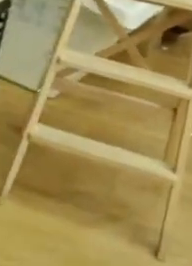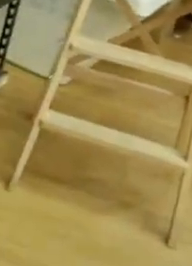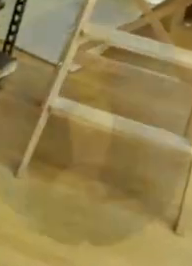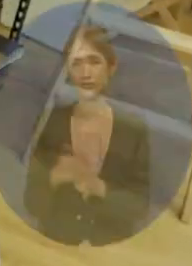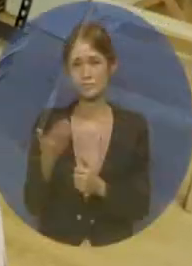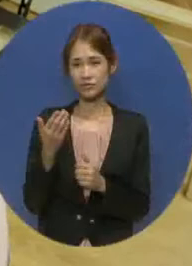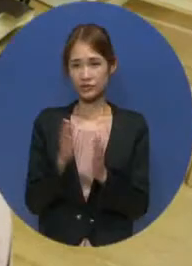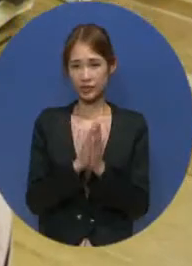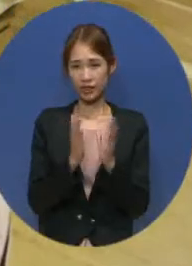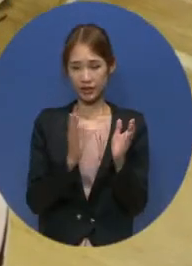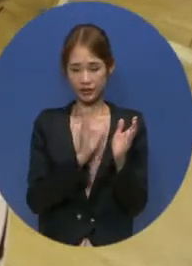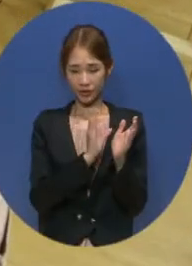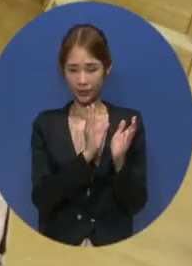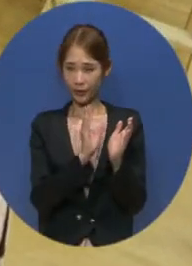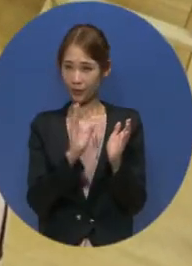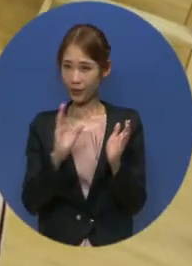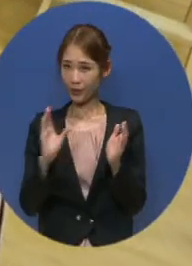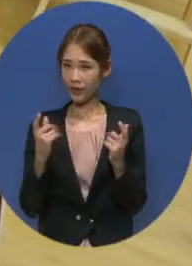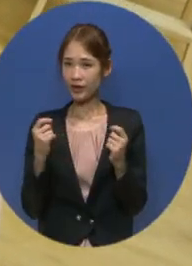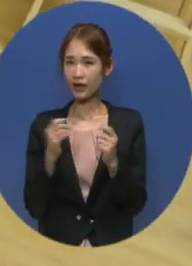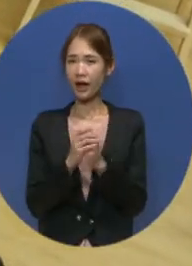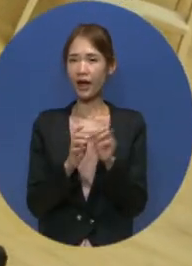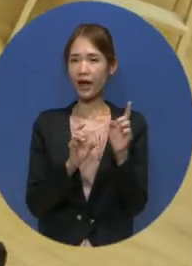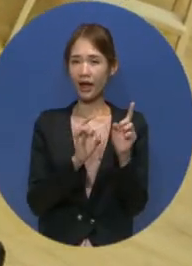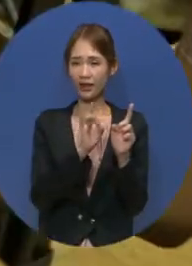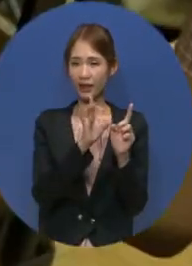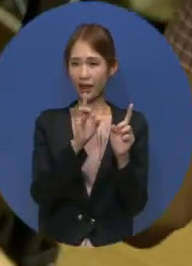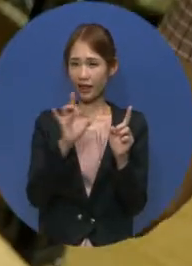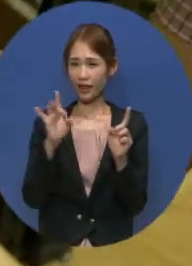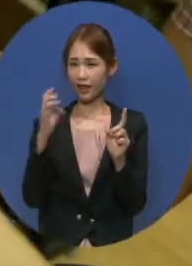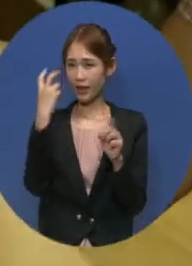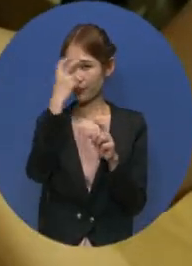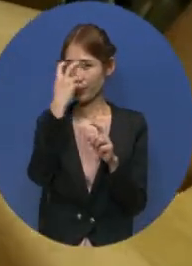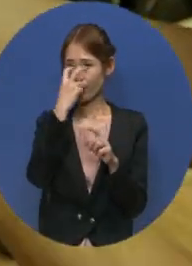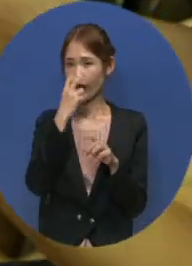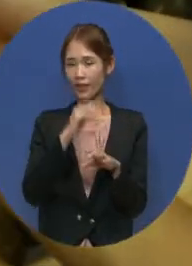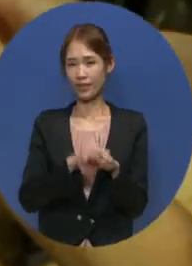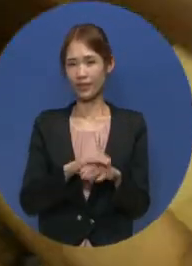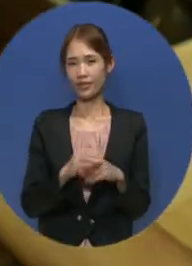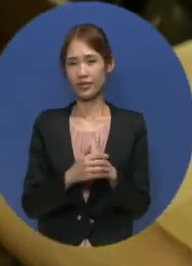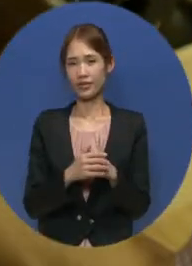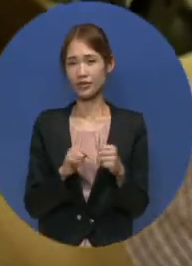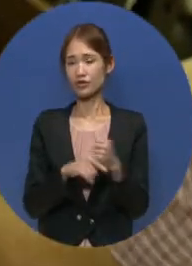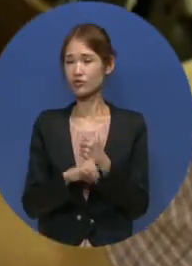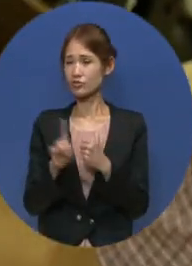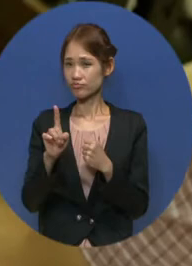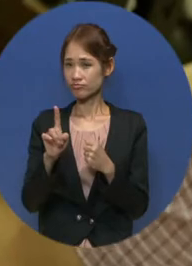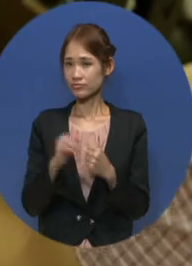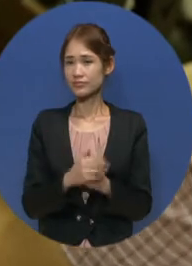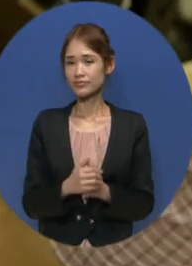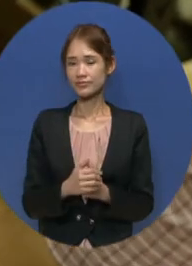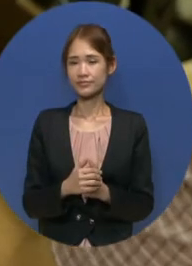책을 서가에 꽂듯 거치대를 하나씩 꽂아 보관하는데요. 이유가 뭘까요?